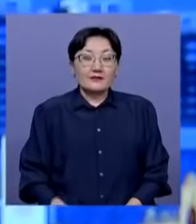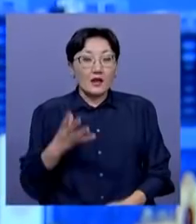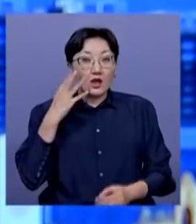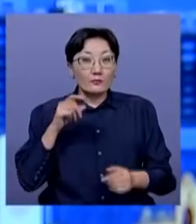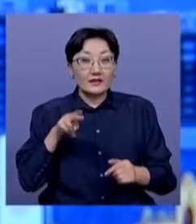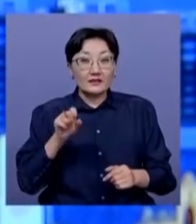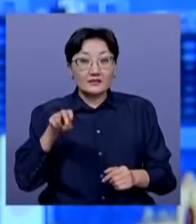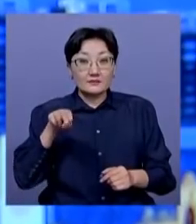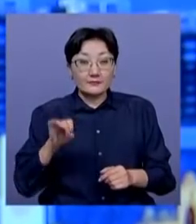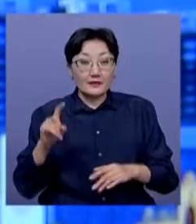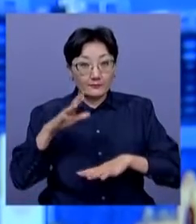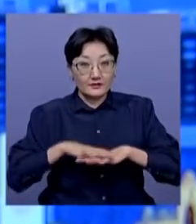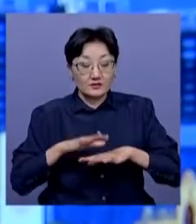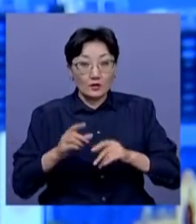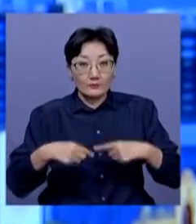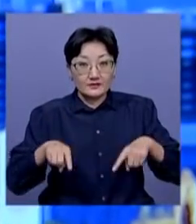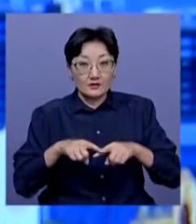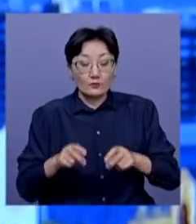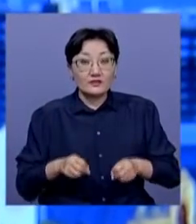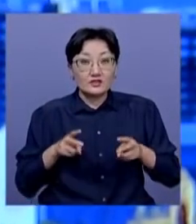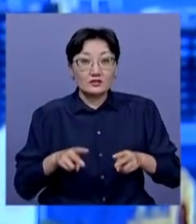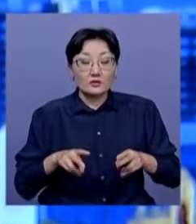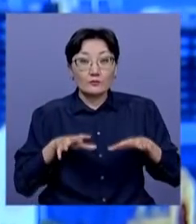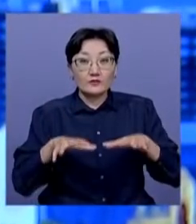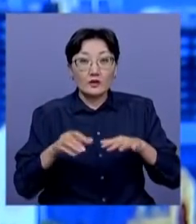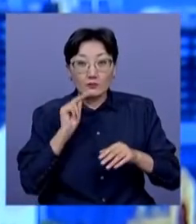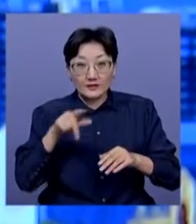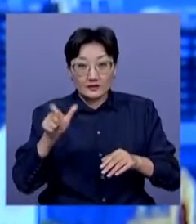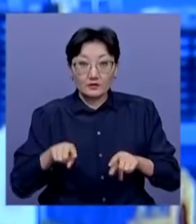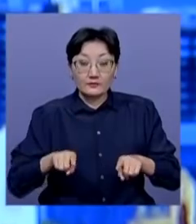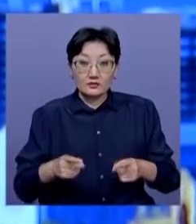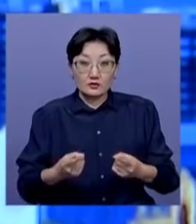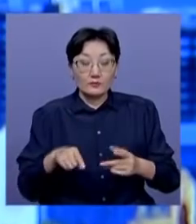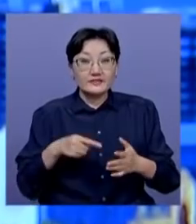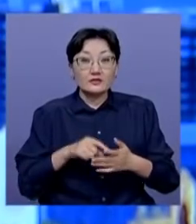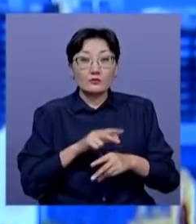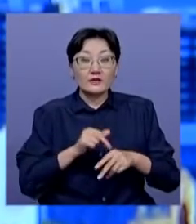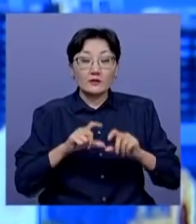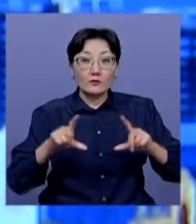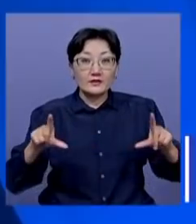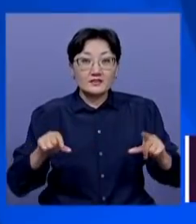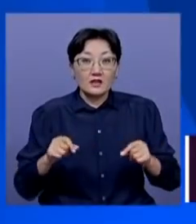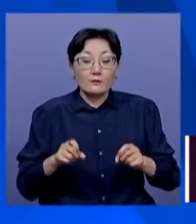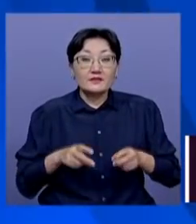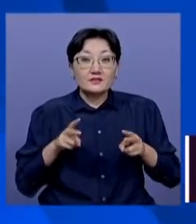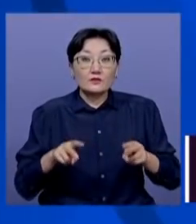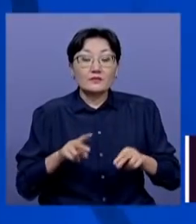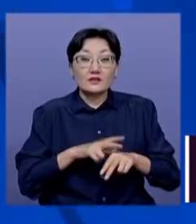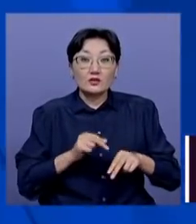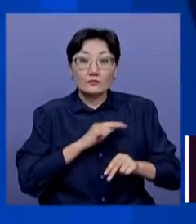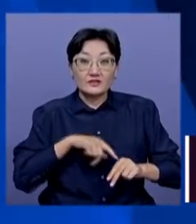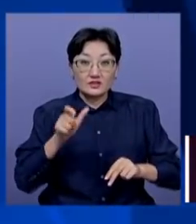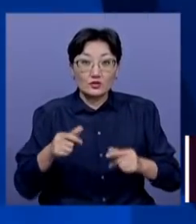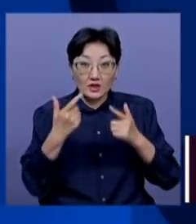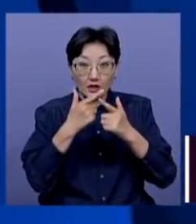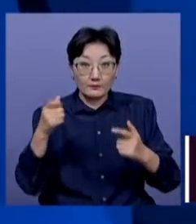Алматыда Каспий Кезет банкының бөлімшесіне қарақшылық шабуыл жасаған күдіктілер ұсталды. Қалалық полиция департаменті криминалдық полиция